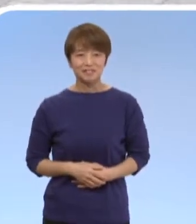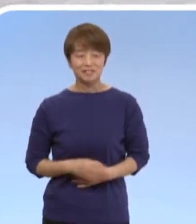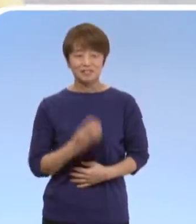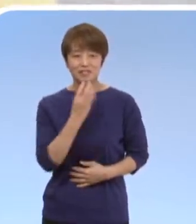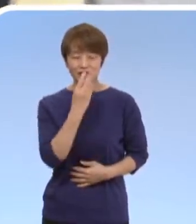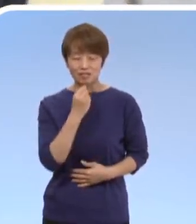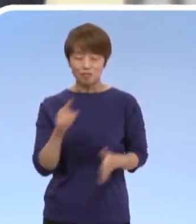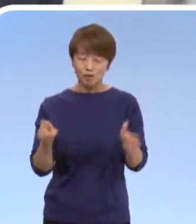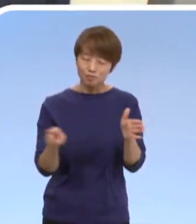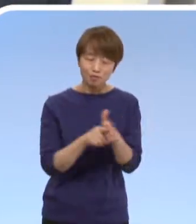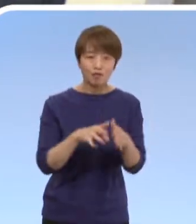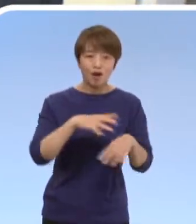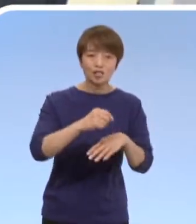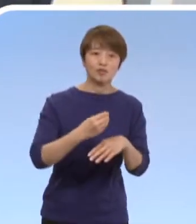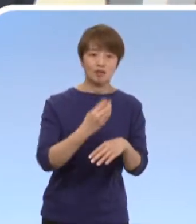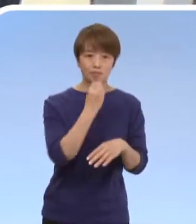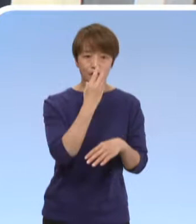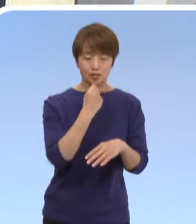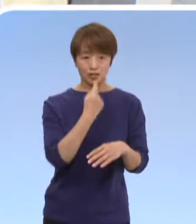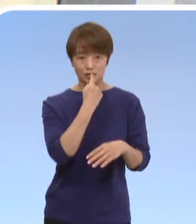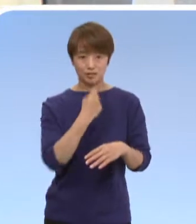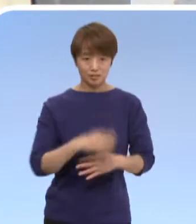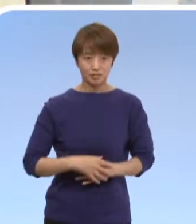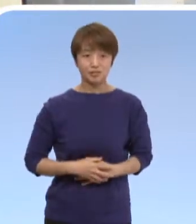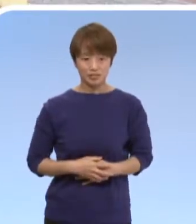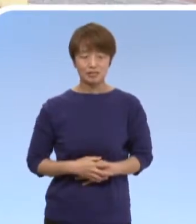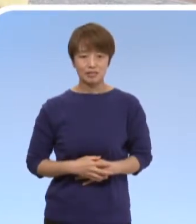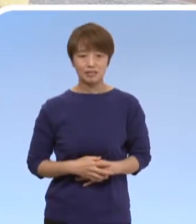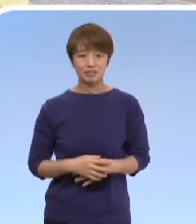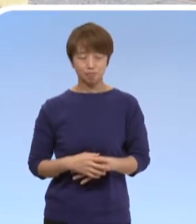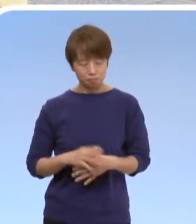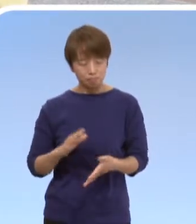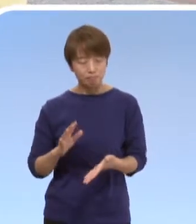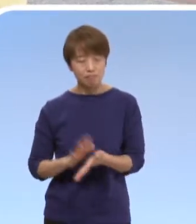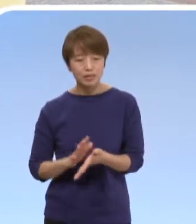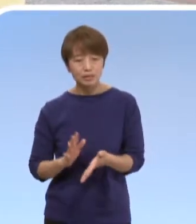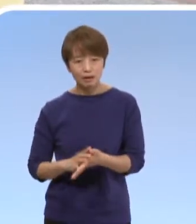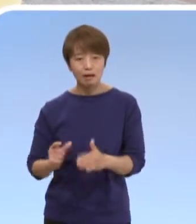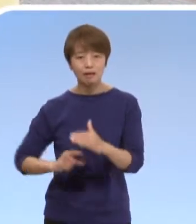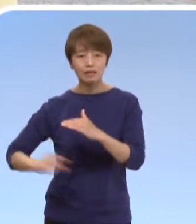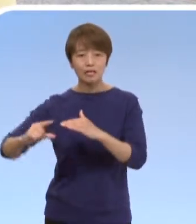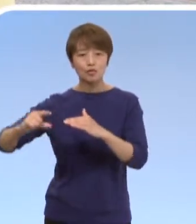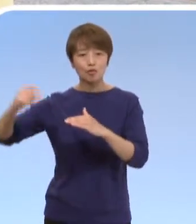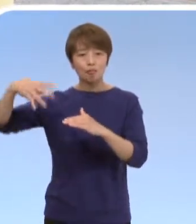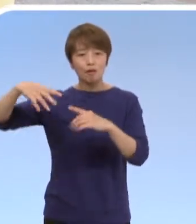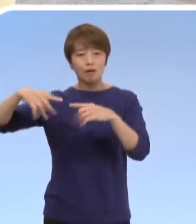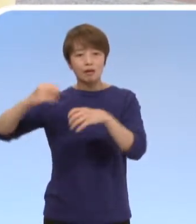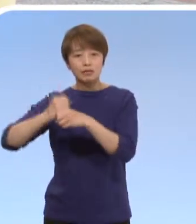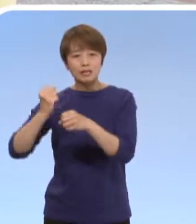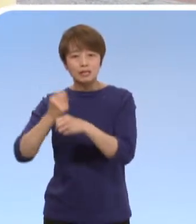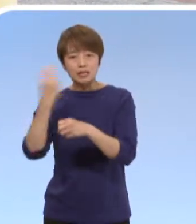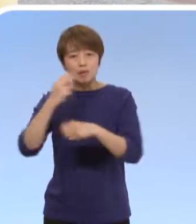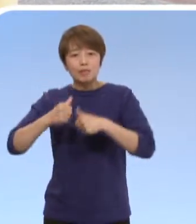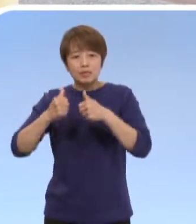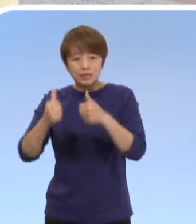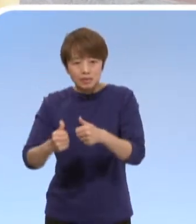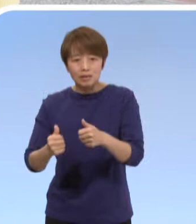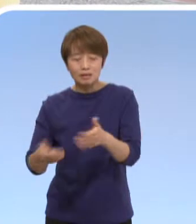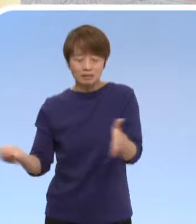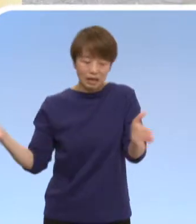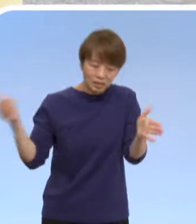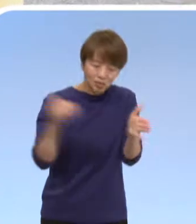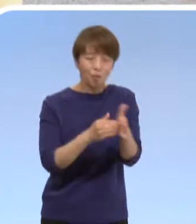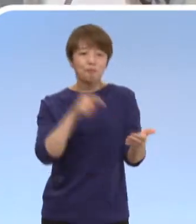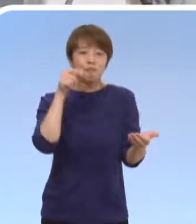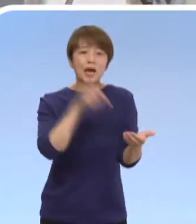このシャキシャキ感のメンマ、僕食べたの初めてです。まさかね、 はい、 太陽光発電のことを今日調べに来たんですけれども、